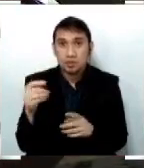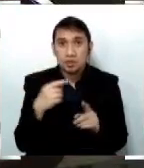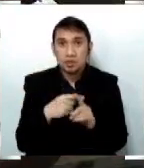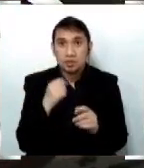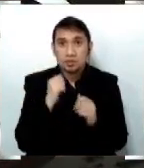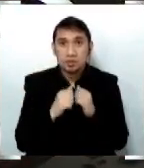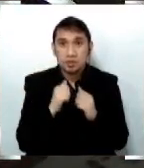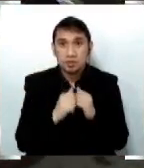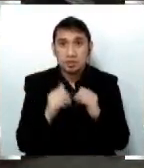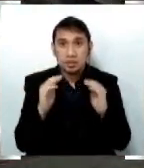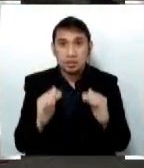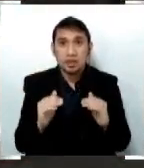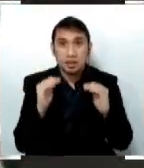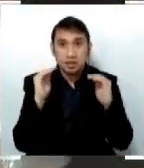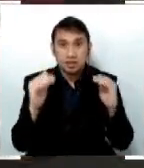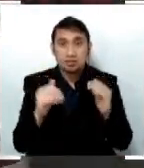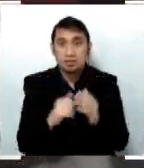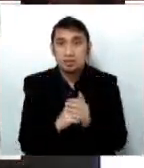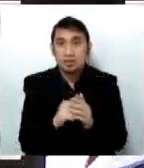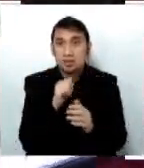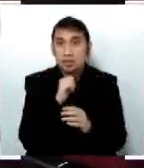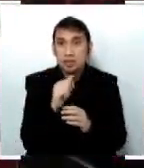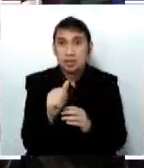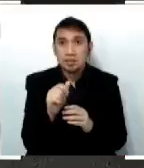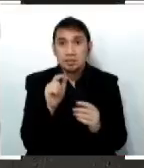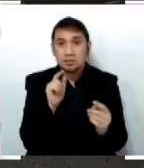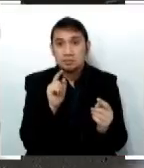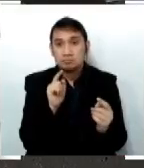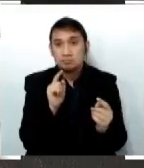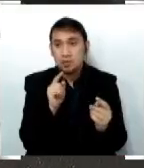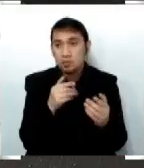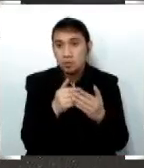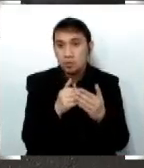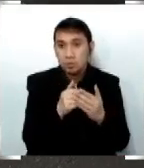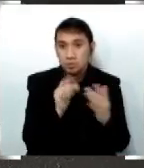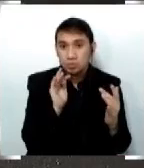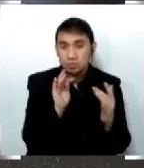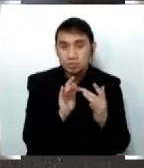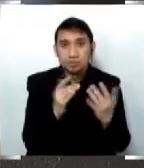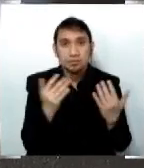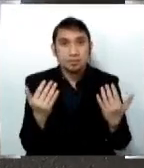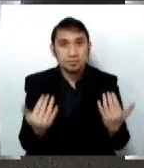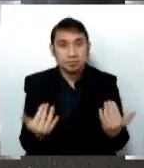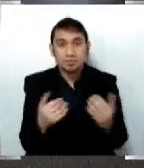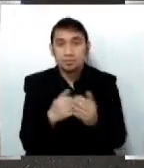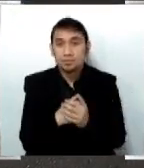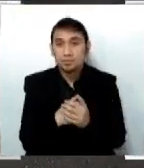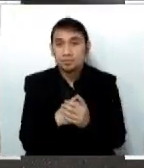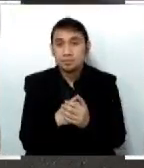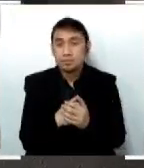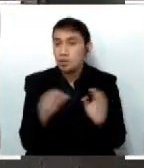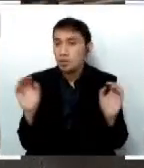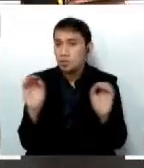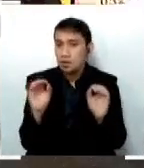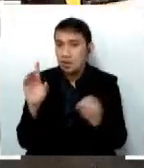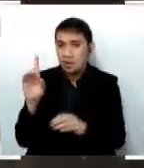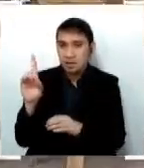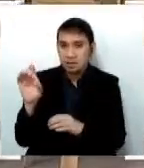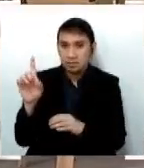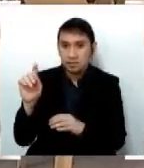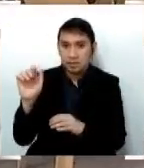hindi po naman mga close contact yung mga tinest natin. Wala pang naitatalang kaso ng Delta variant sa